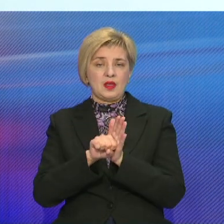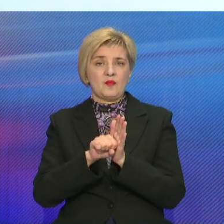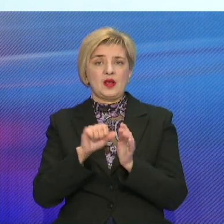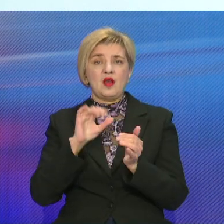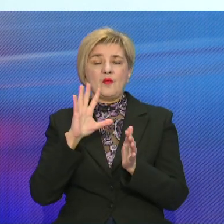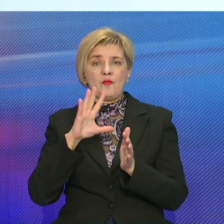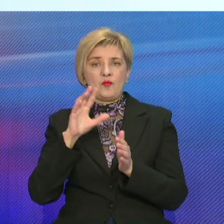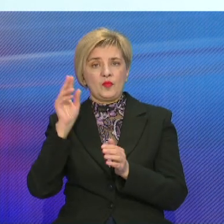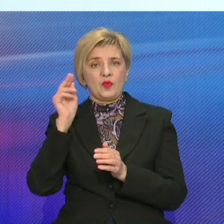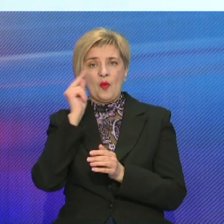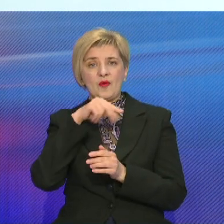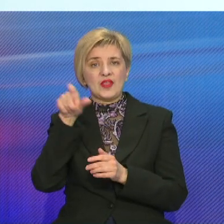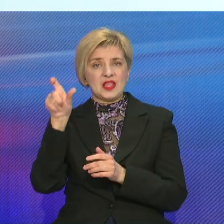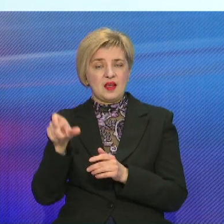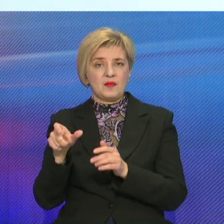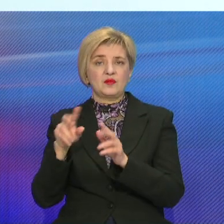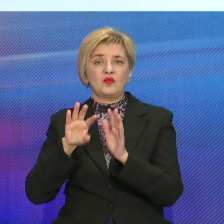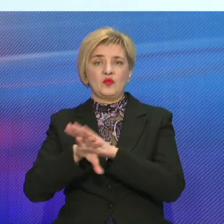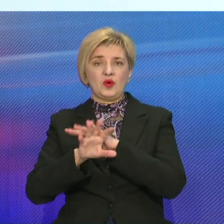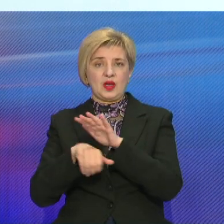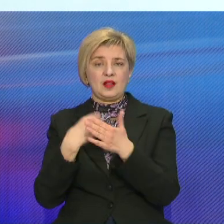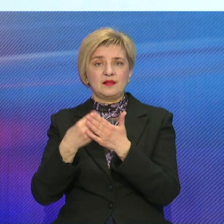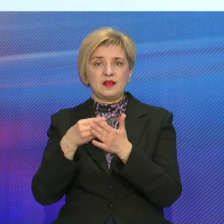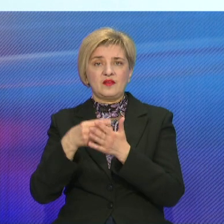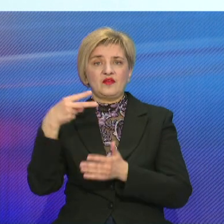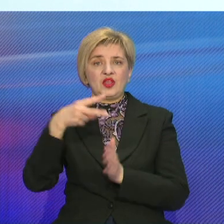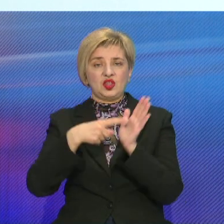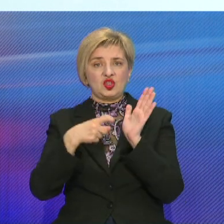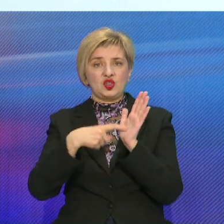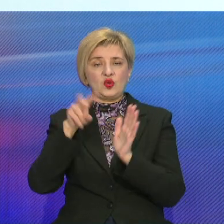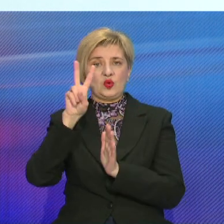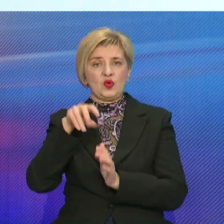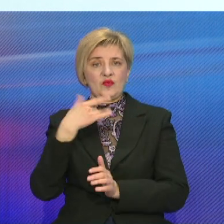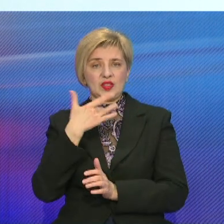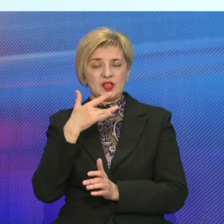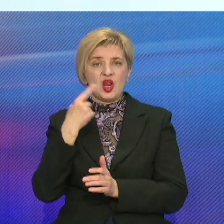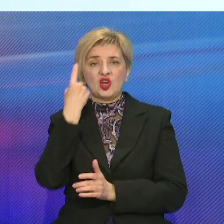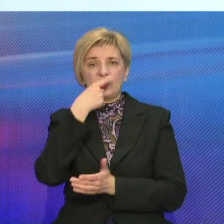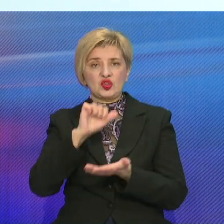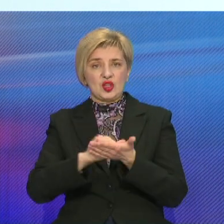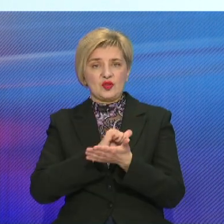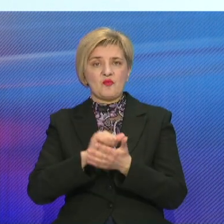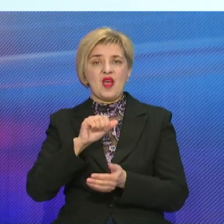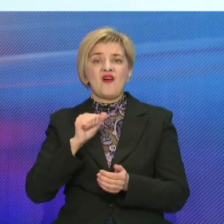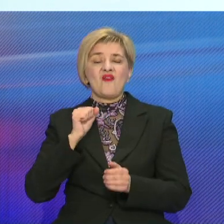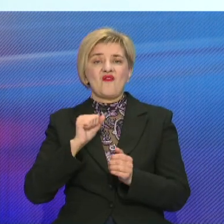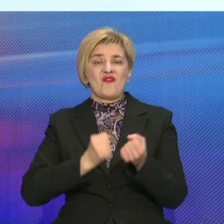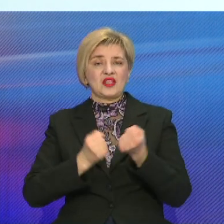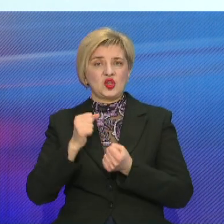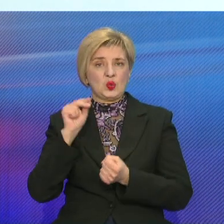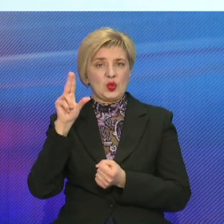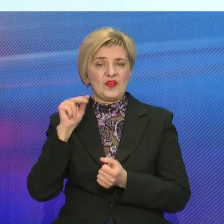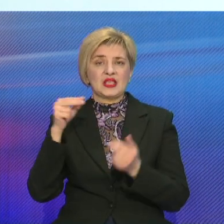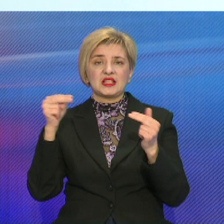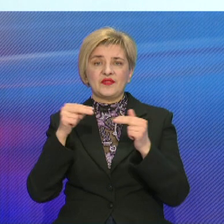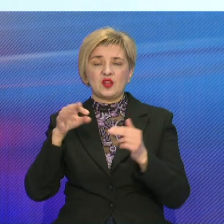из квартиры потерпевшего денежные средства в сумме $2600 США и личные документы, водительское удостоверение, свидетельство о